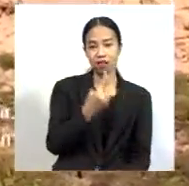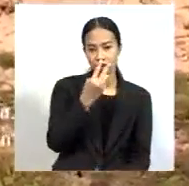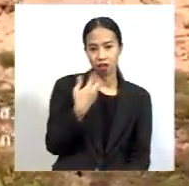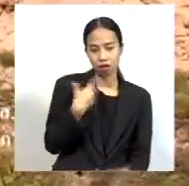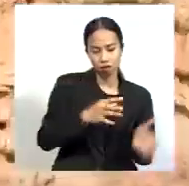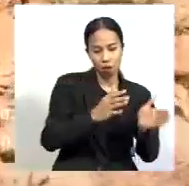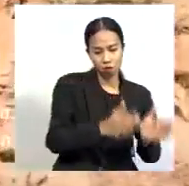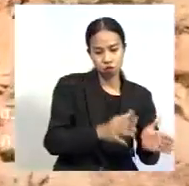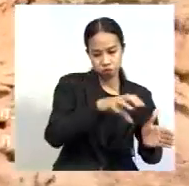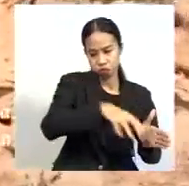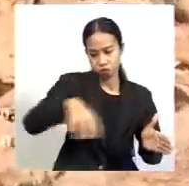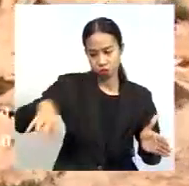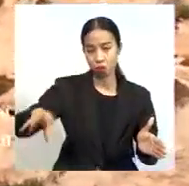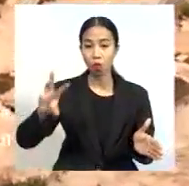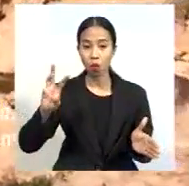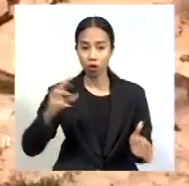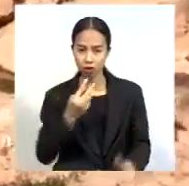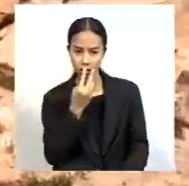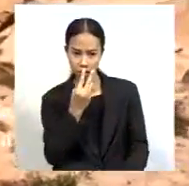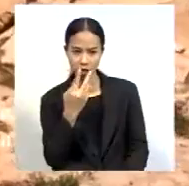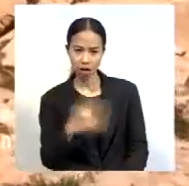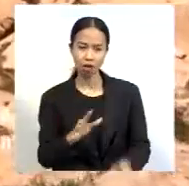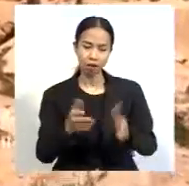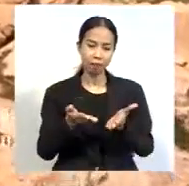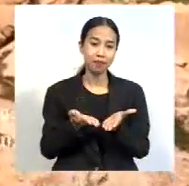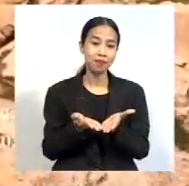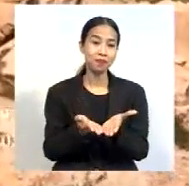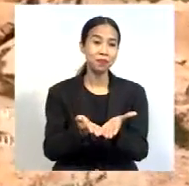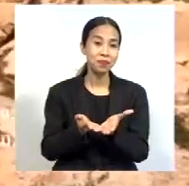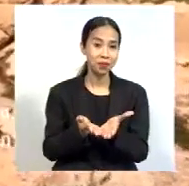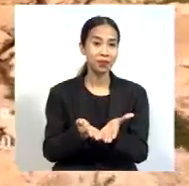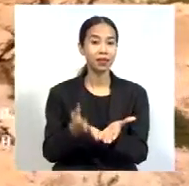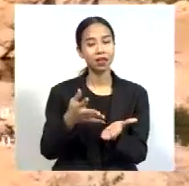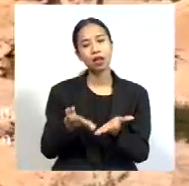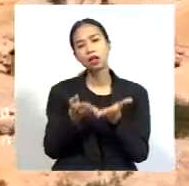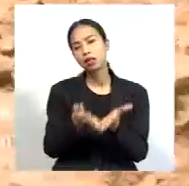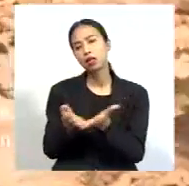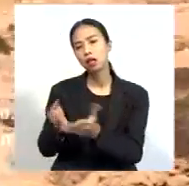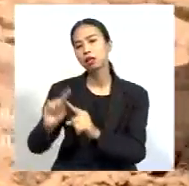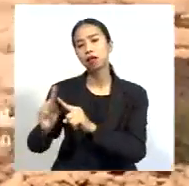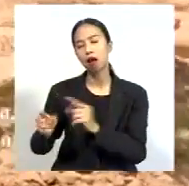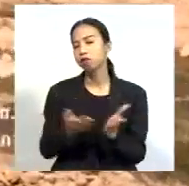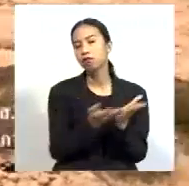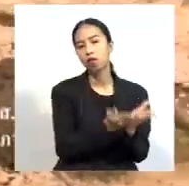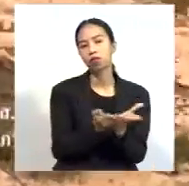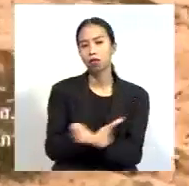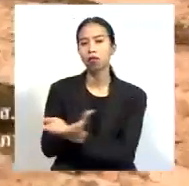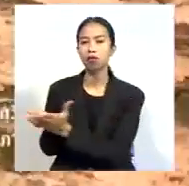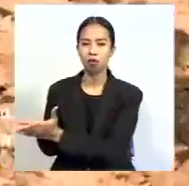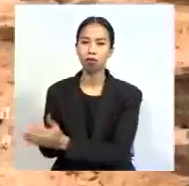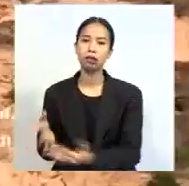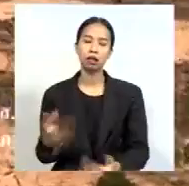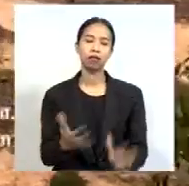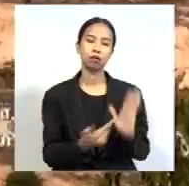6ต่อหม้อได้แล้วก็ยังส่งผลให้โป๊ะแพและแพเรือที่จอดริมไว้เนี่ยเกยหลายลำส่วนนี้ค่ะอันนี้เป็นพันโขดแสน